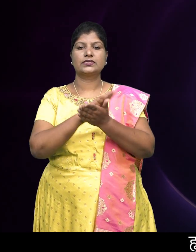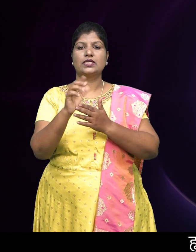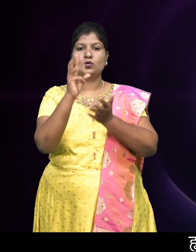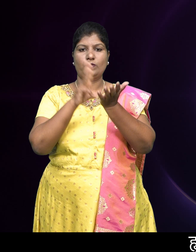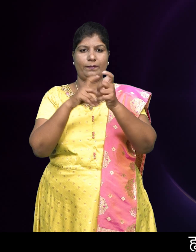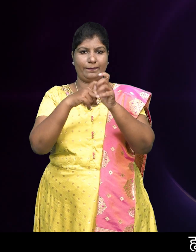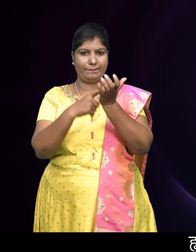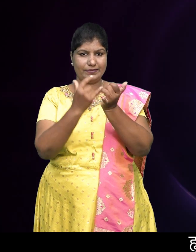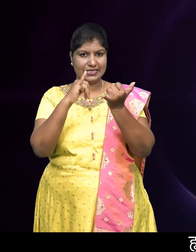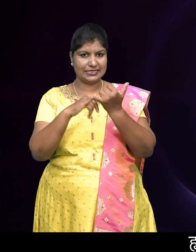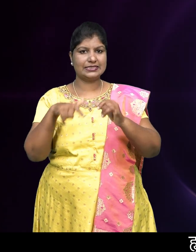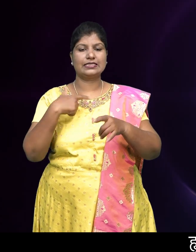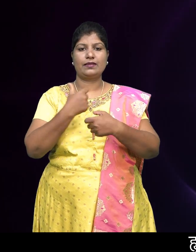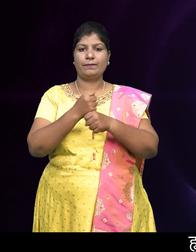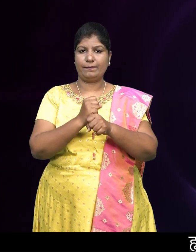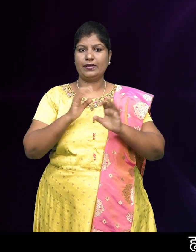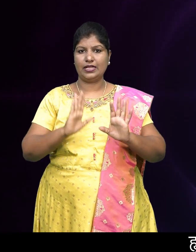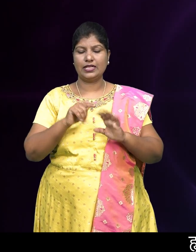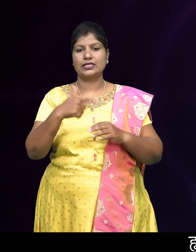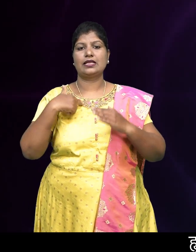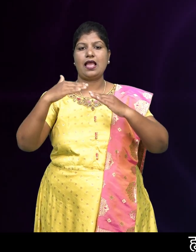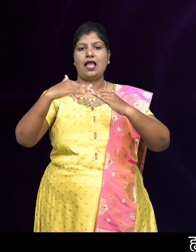ह्युमरस वरचा हात बनवतो.